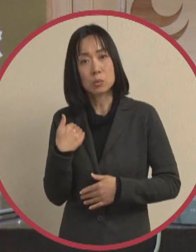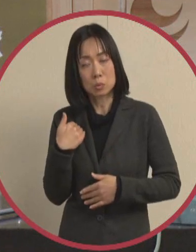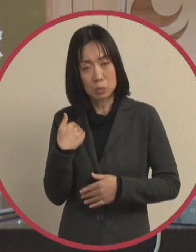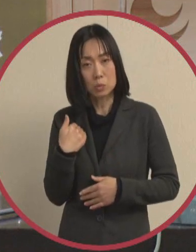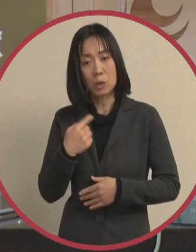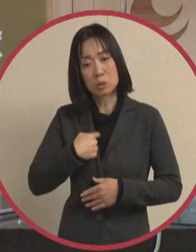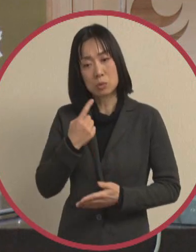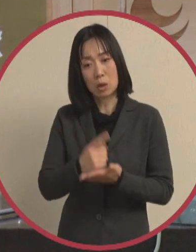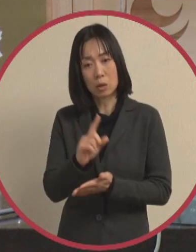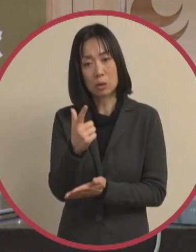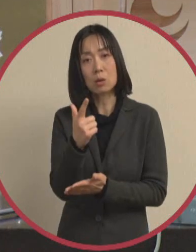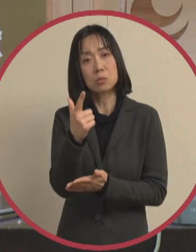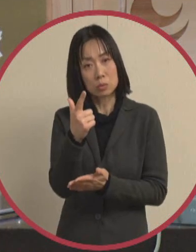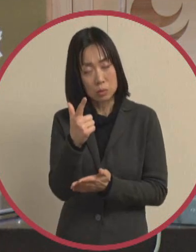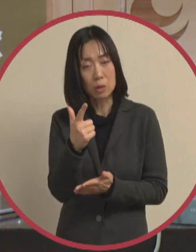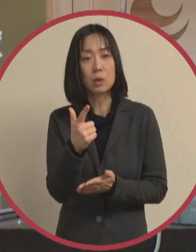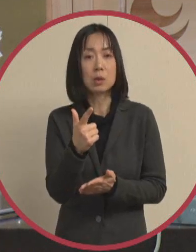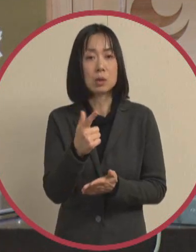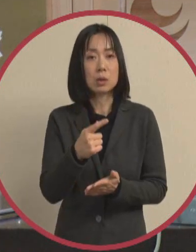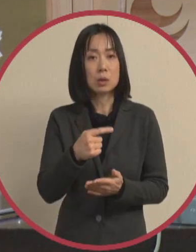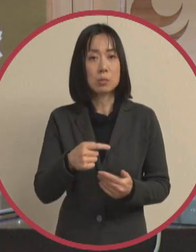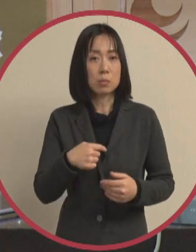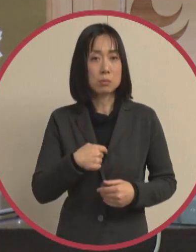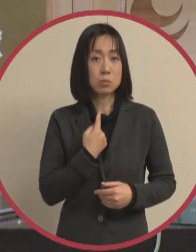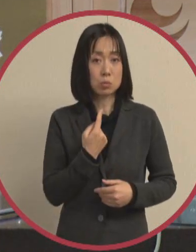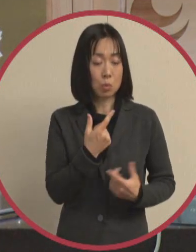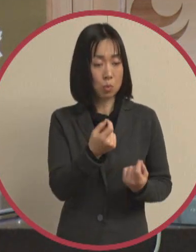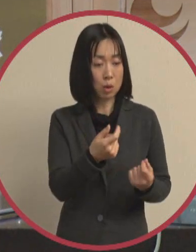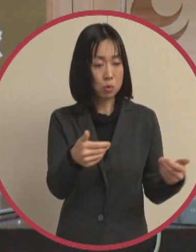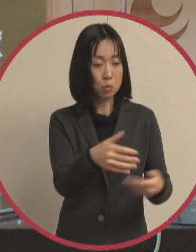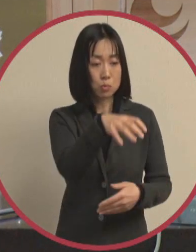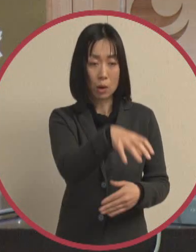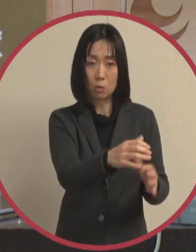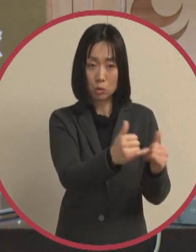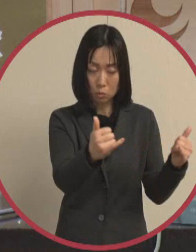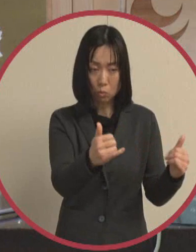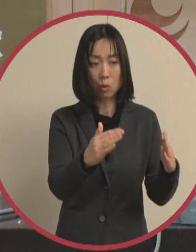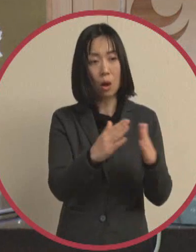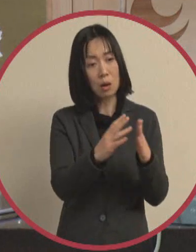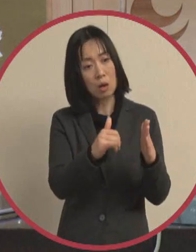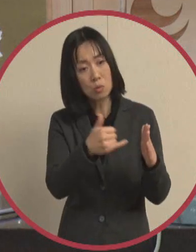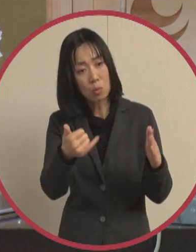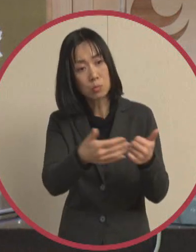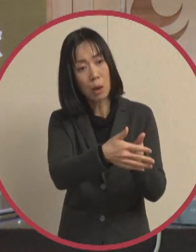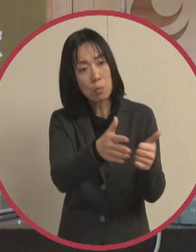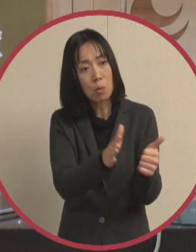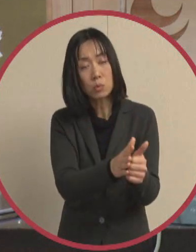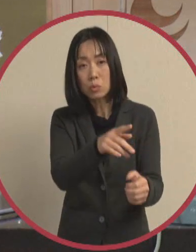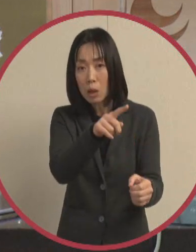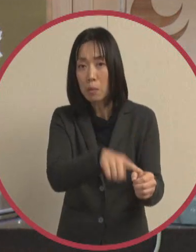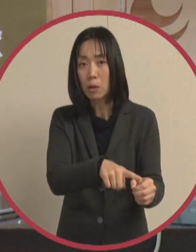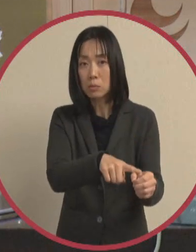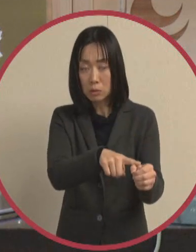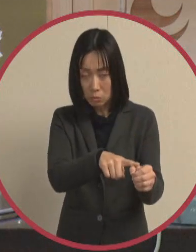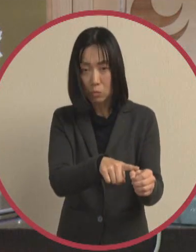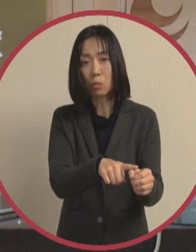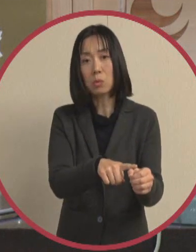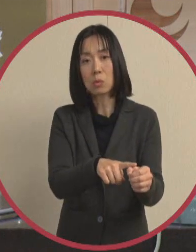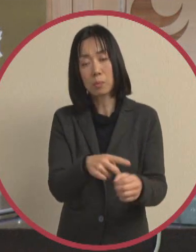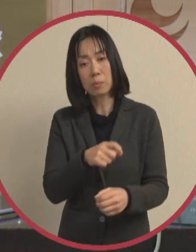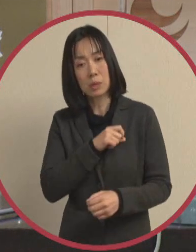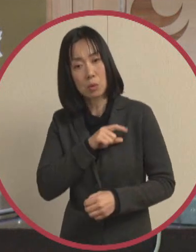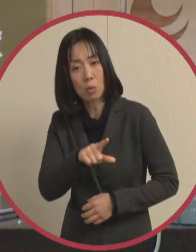か、あるいは家族を守るためにも、やはり積極的に検査を受けていただきたいなというふうに思っているところであ